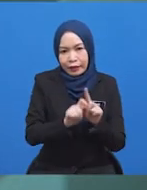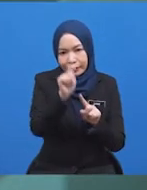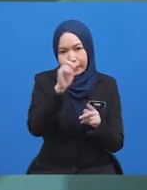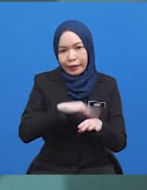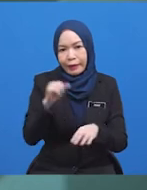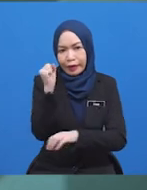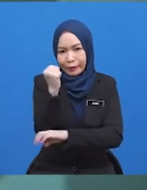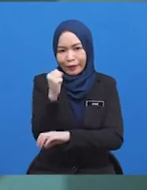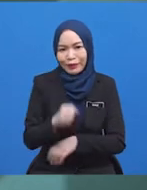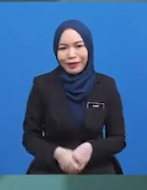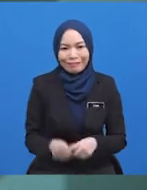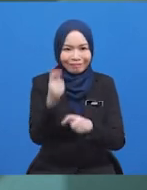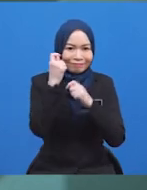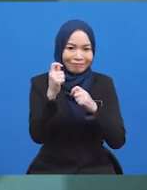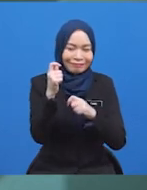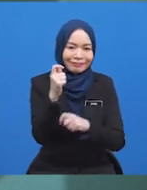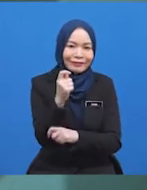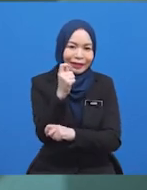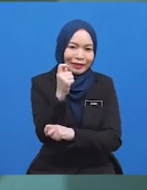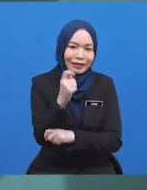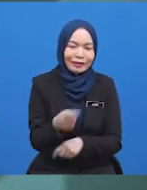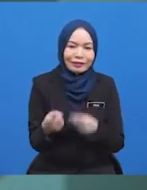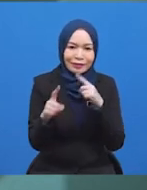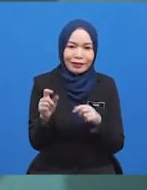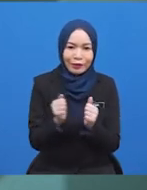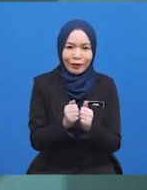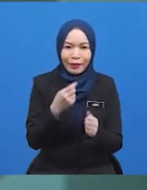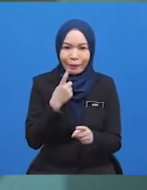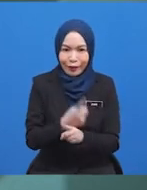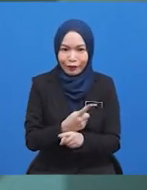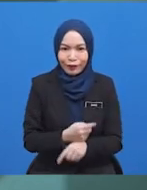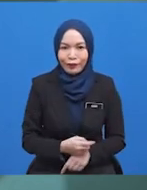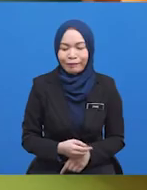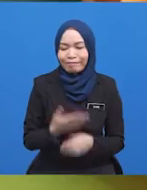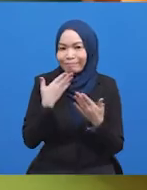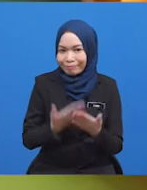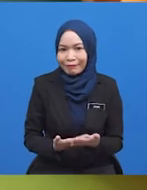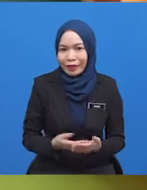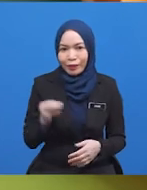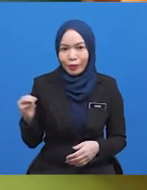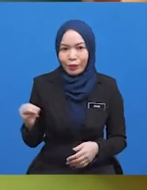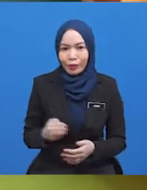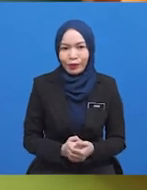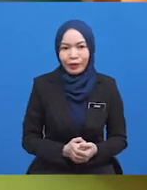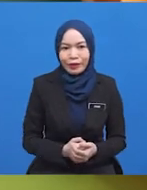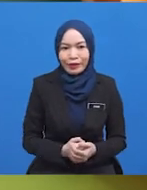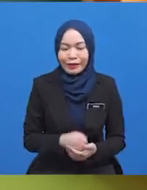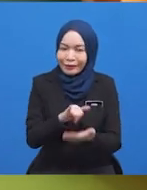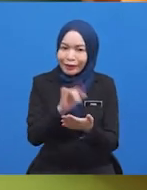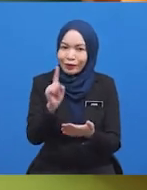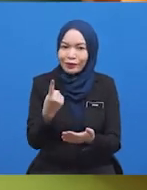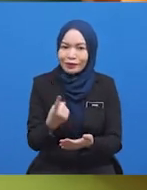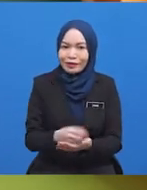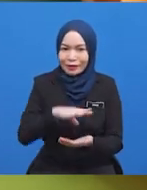telah dapat menjawab soalan dengan baik. Murid-murid sekalian, sekian sahaja sesi pembelajaran